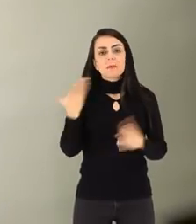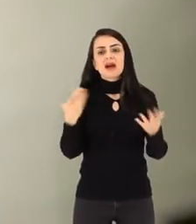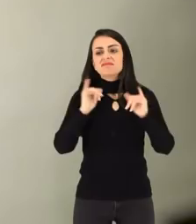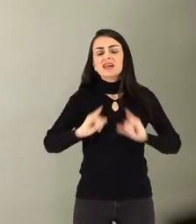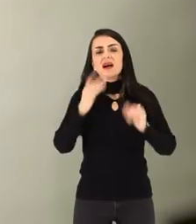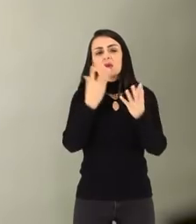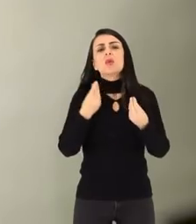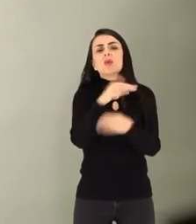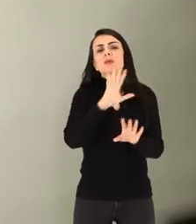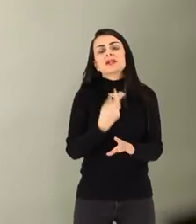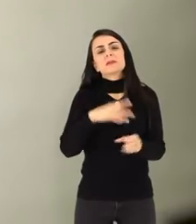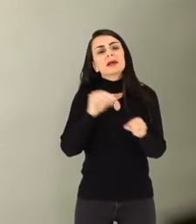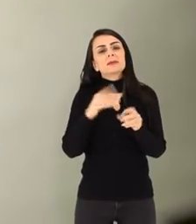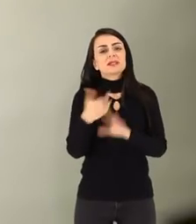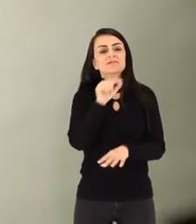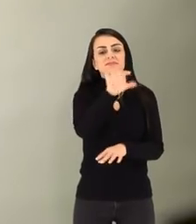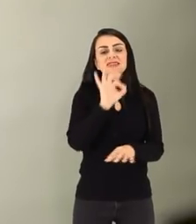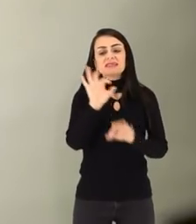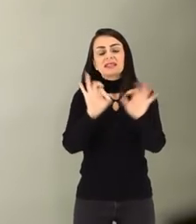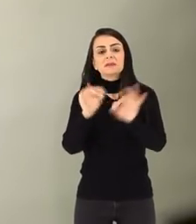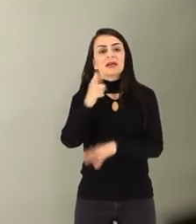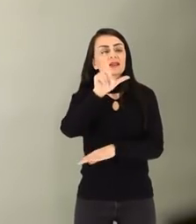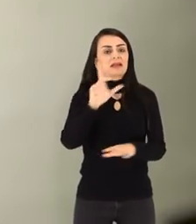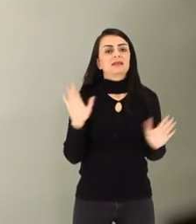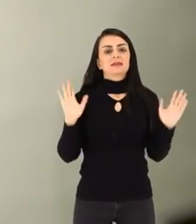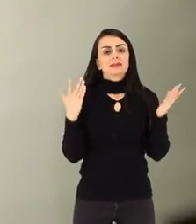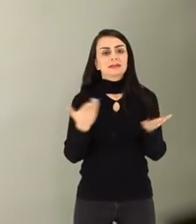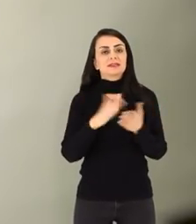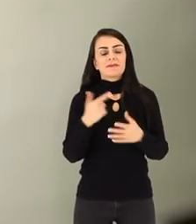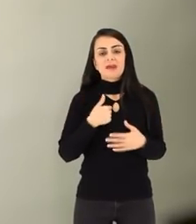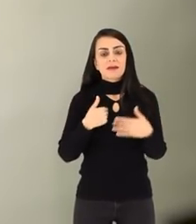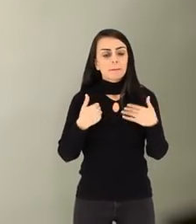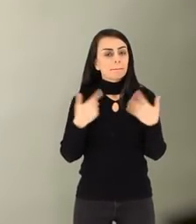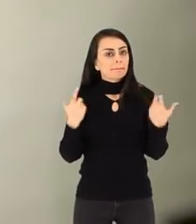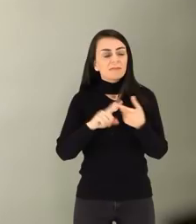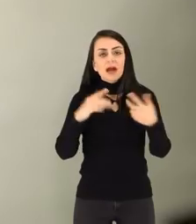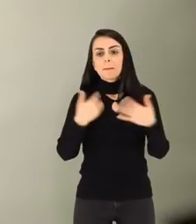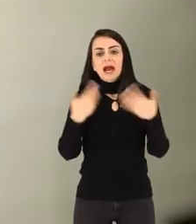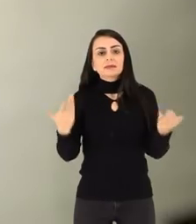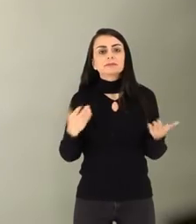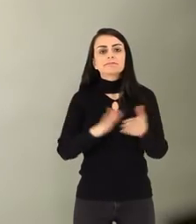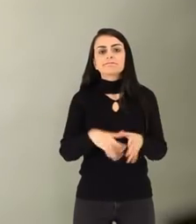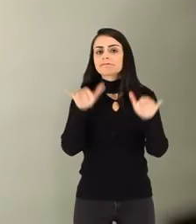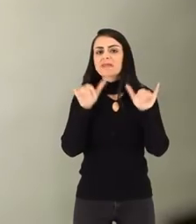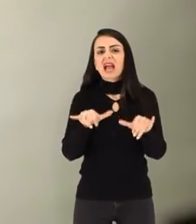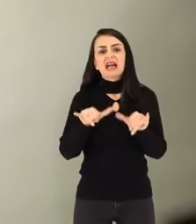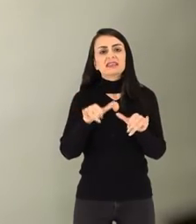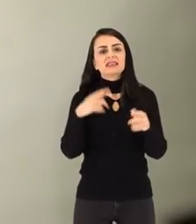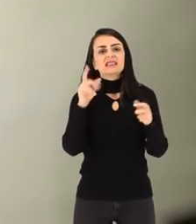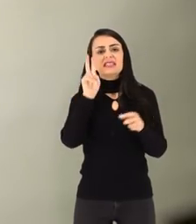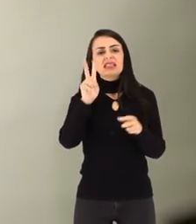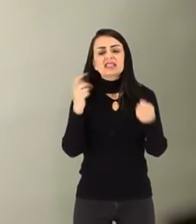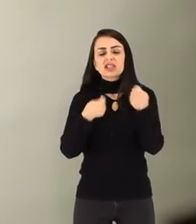geçmedi açıkçası. Birinden birini hep tercih etmek zorunda kaldım ki bir de benim genel olarak şeyim tavrım şu oluyor. Aynı anda bir iki işi